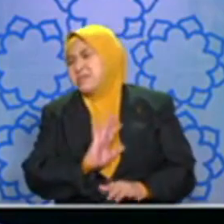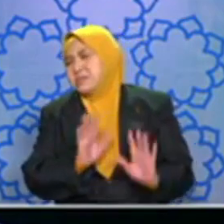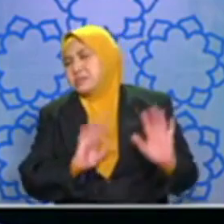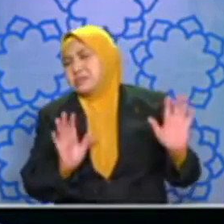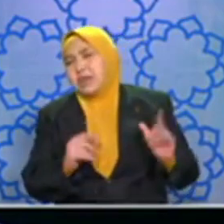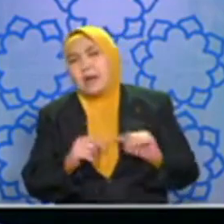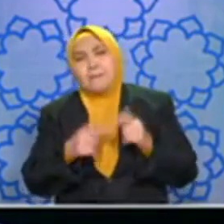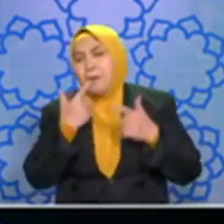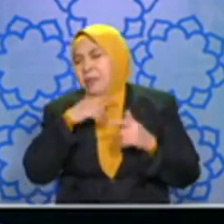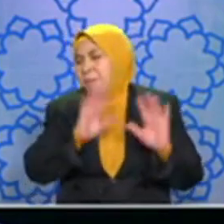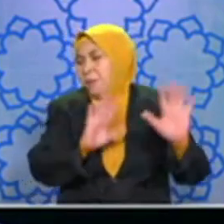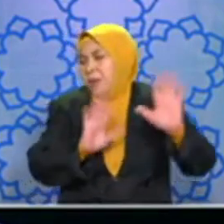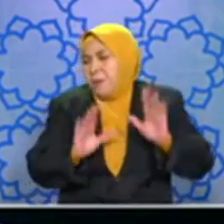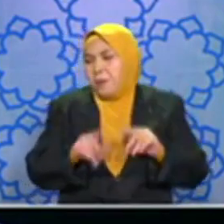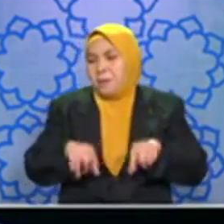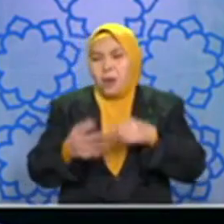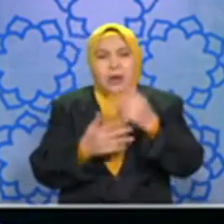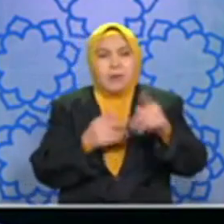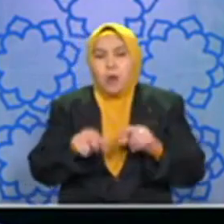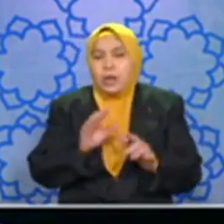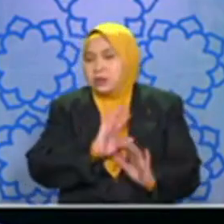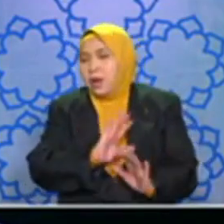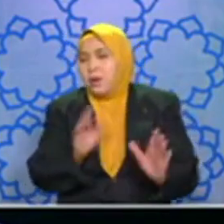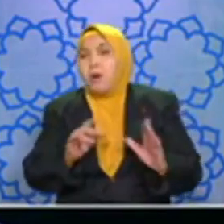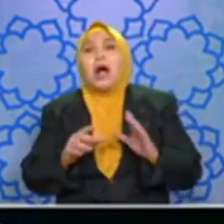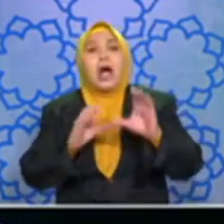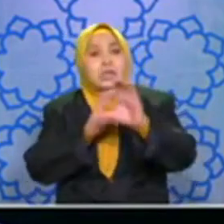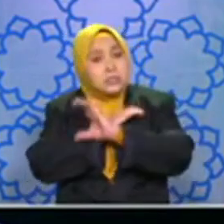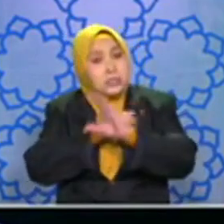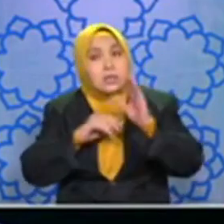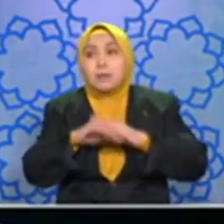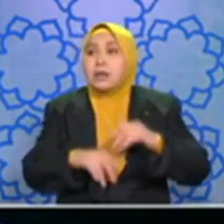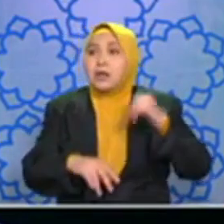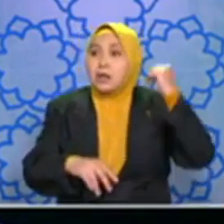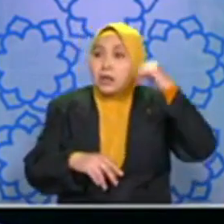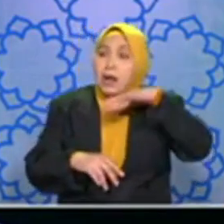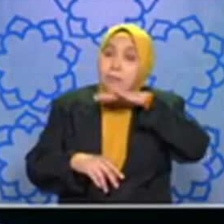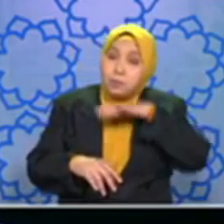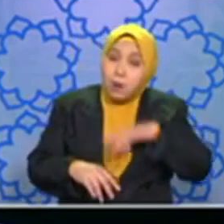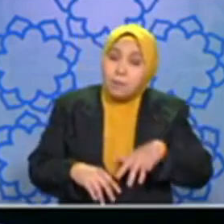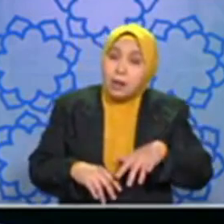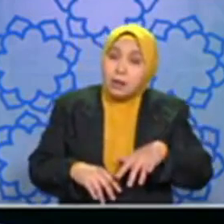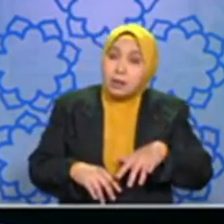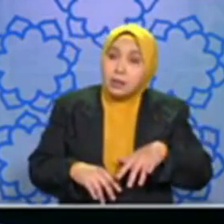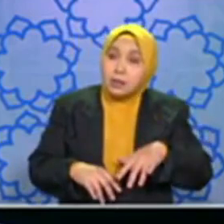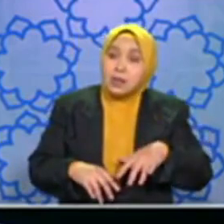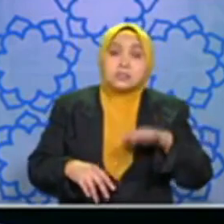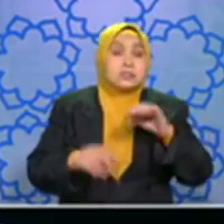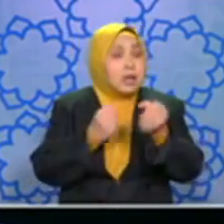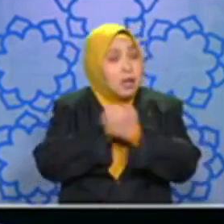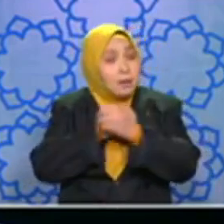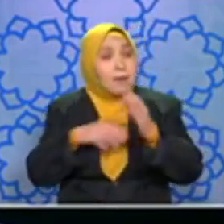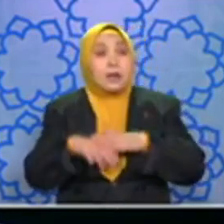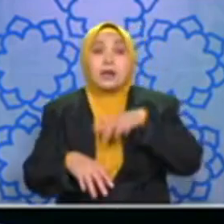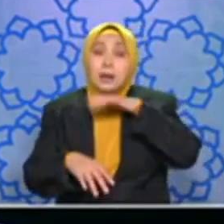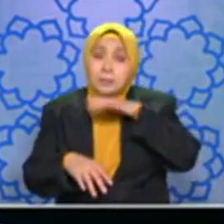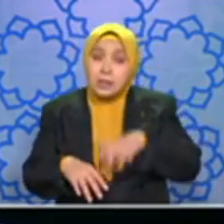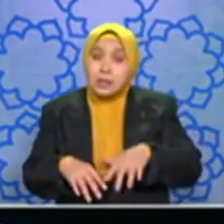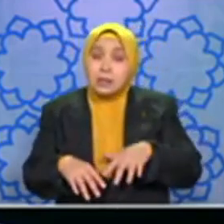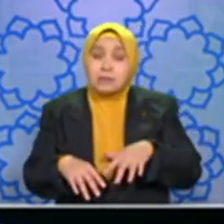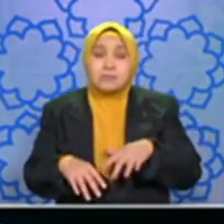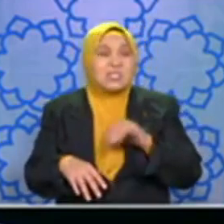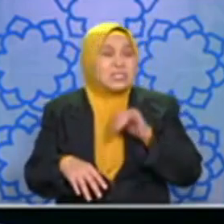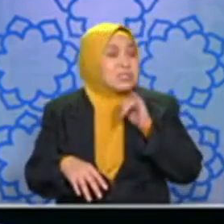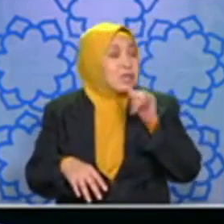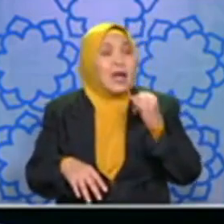manfaat. Itu sebabnya cinta kepada Nabi Muhammad, cinta pada Nabi Muhammad, sayang kepada Nabi, tidak